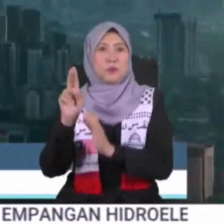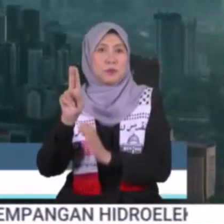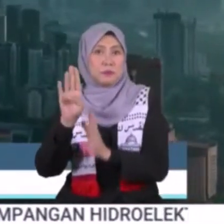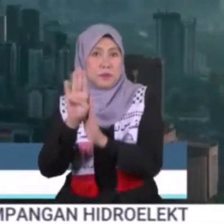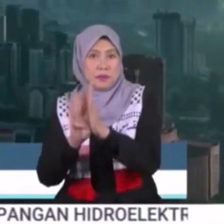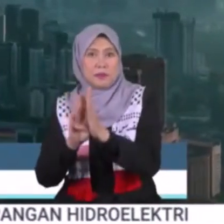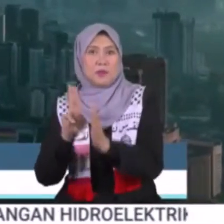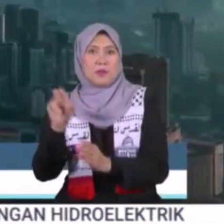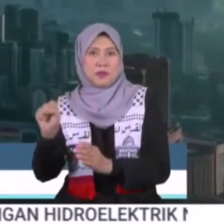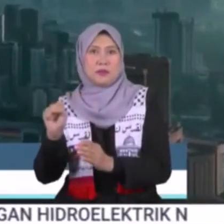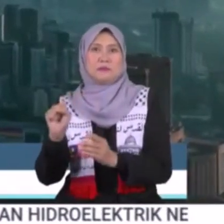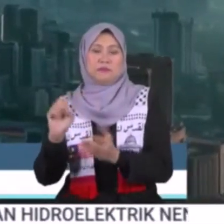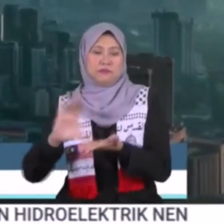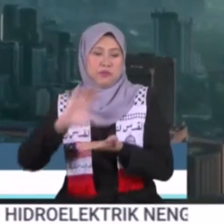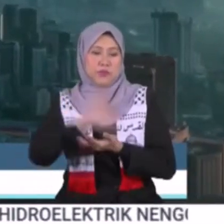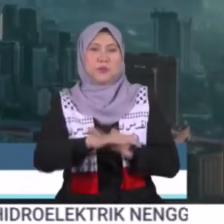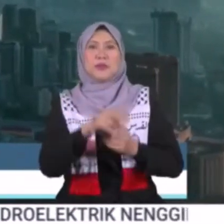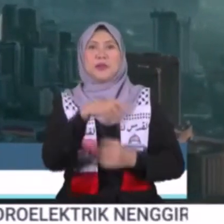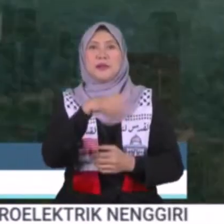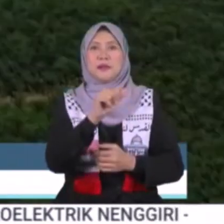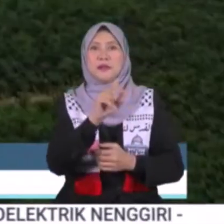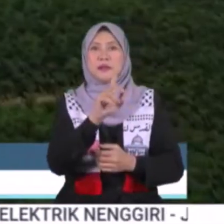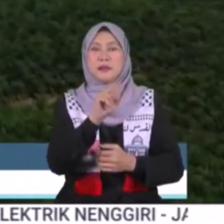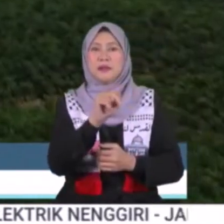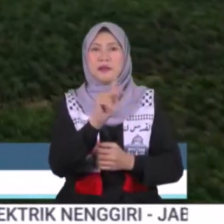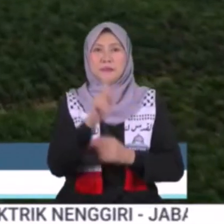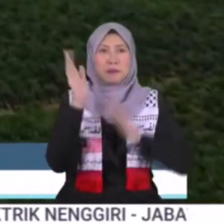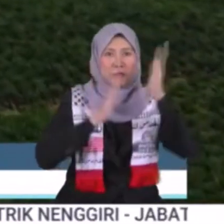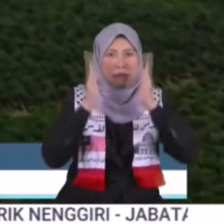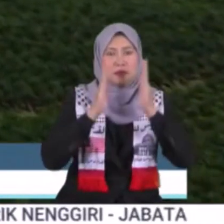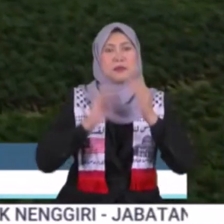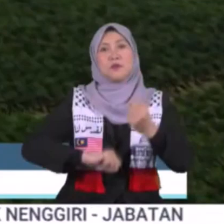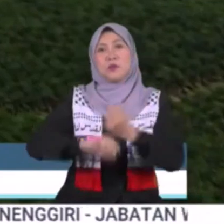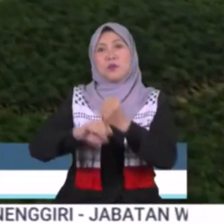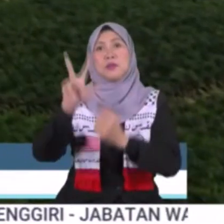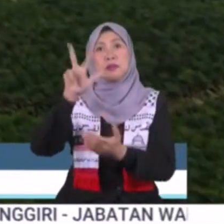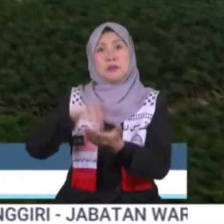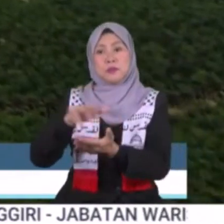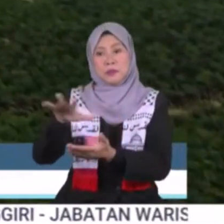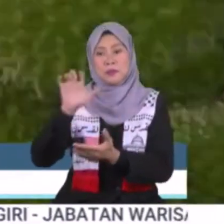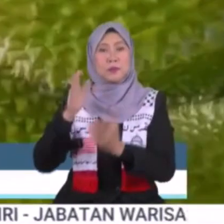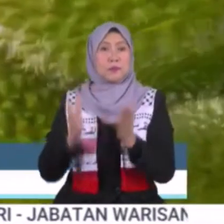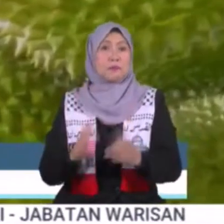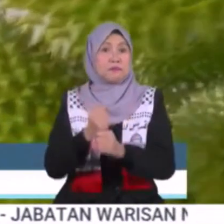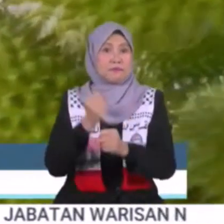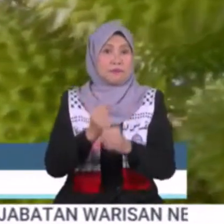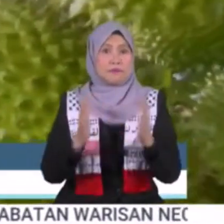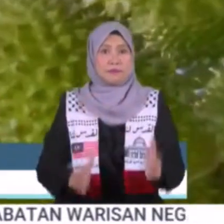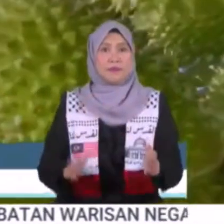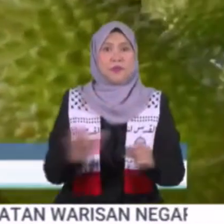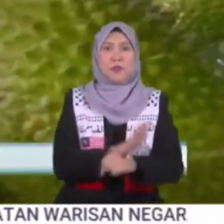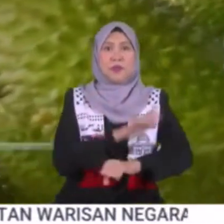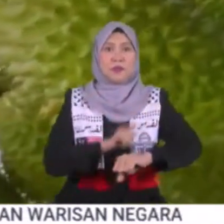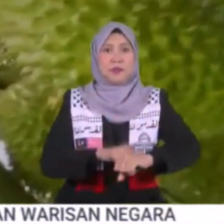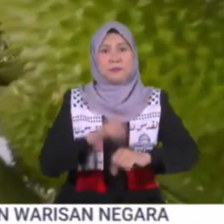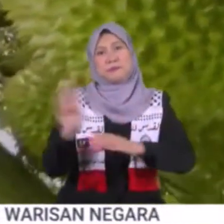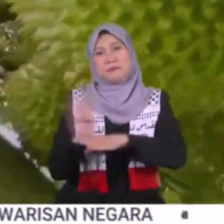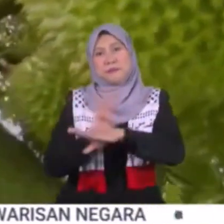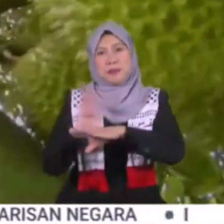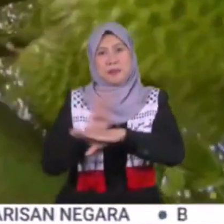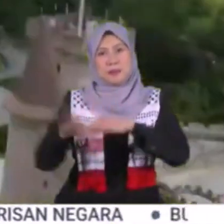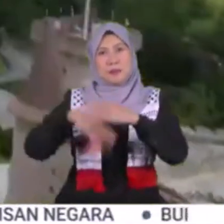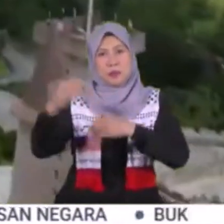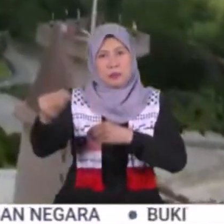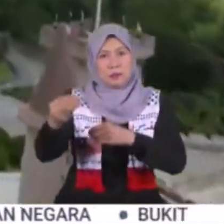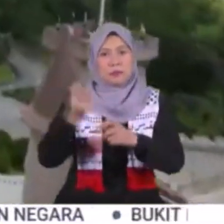$12.1 bilion kepada Kpdnk Malaysia. Selain menyokong purata lebih 3,500 pekerjaan serta sepenuh masa di perniagaan